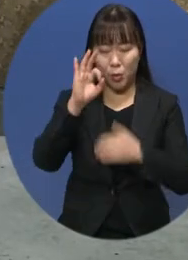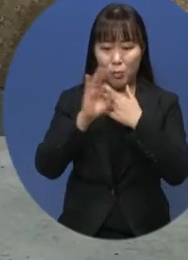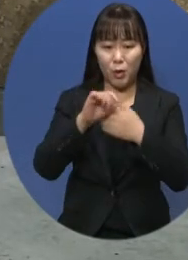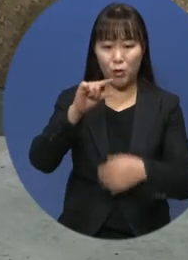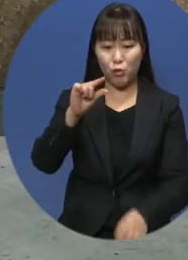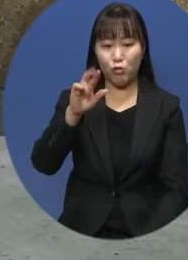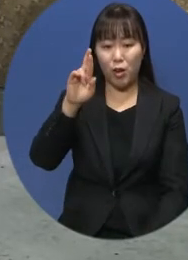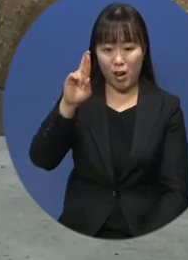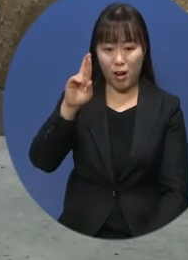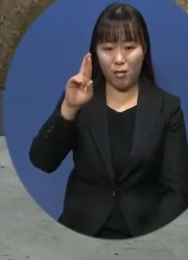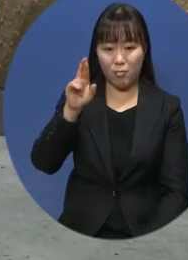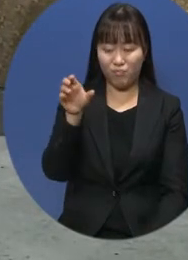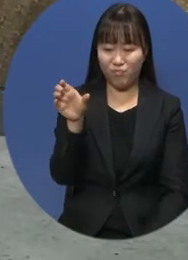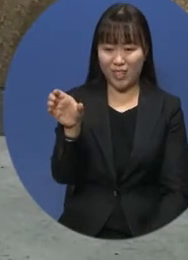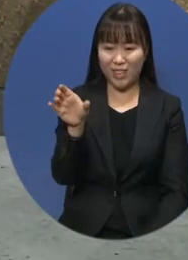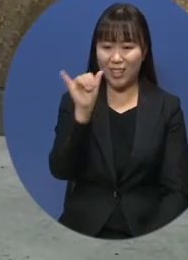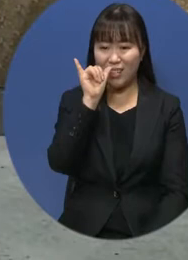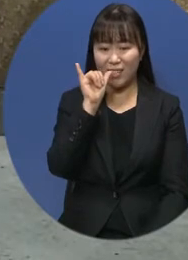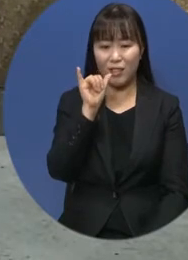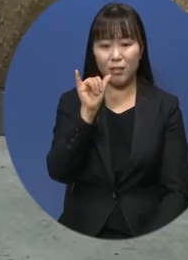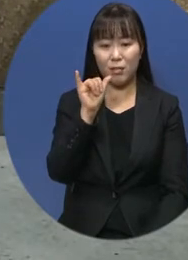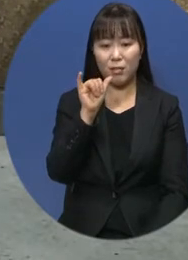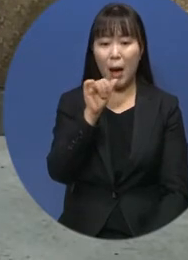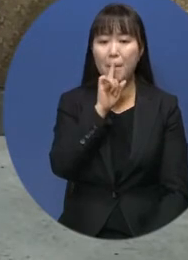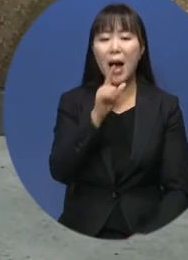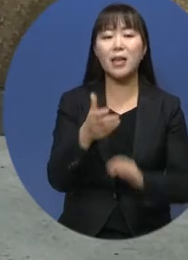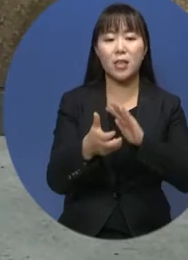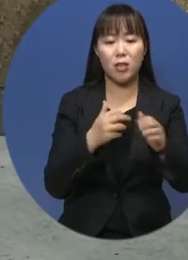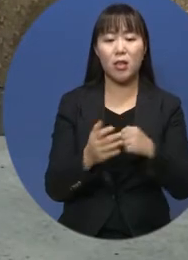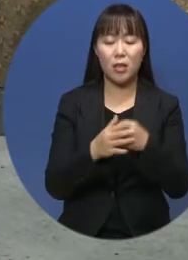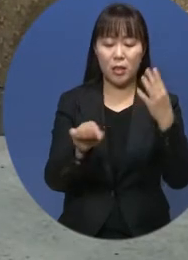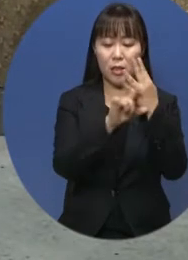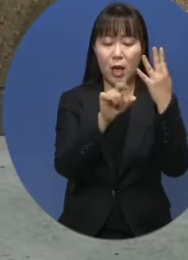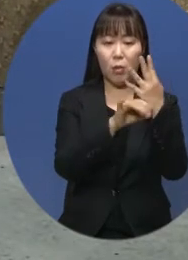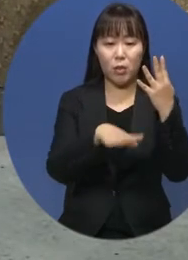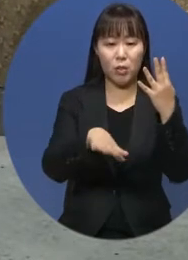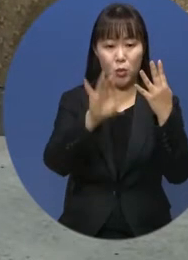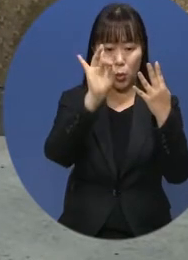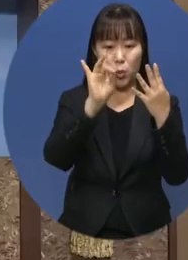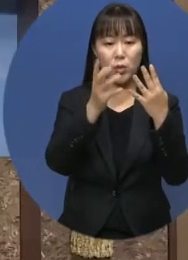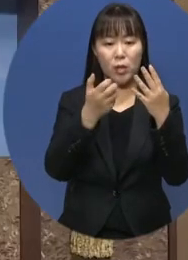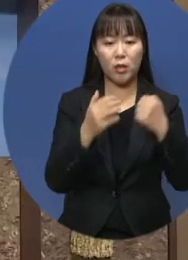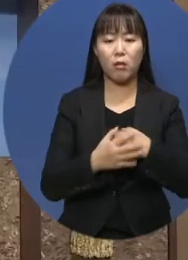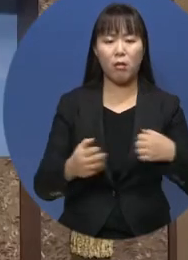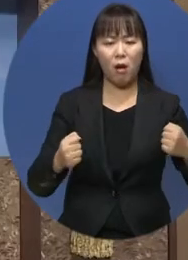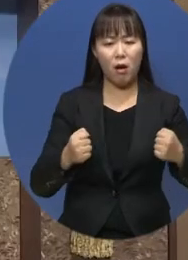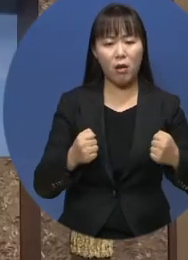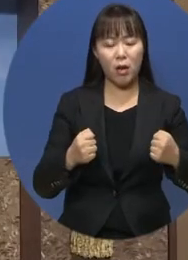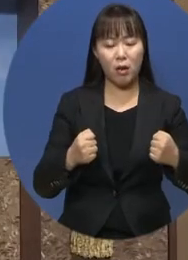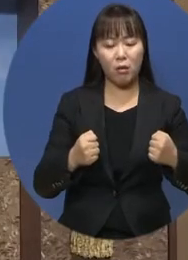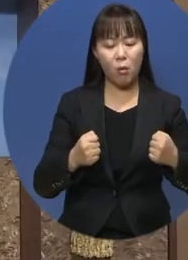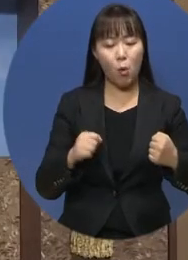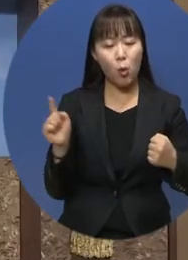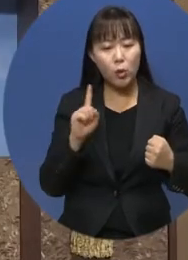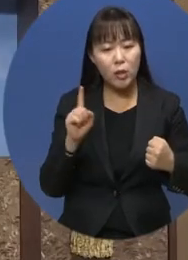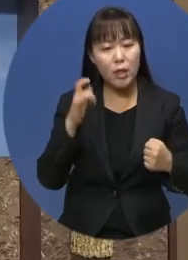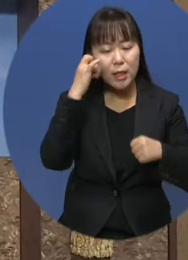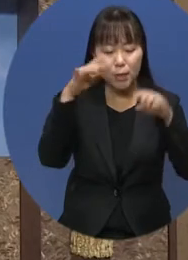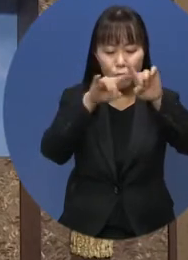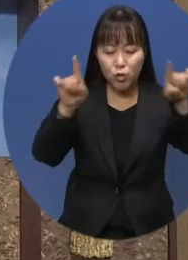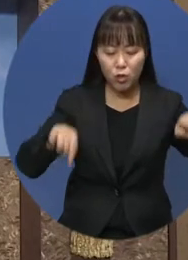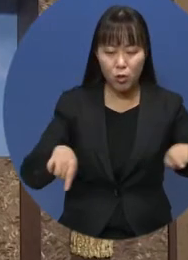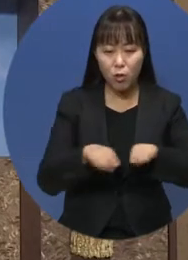qr 코드 찍 것이죠 그렇죠 qr 코드 찍으라는 말 나오기 전에 4월 덜 초반에 건강상태 질문서 라는걸